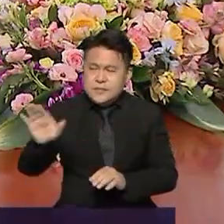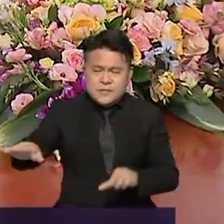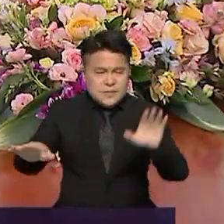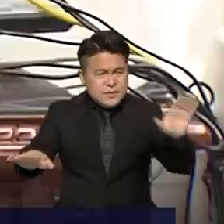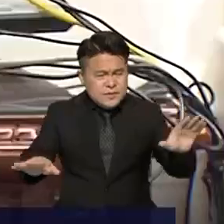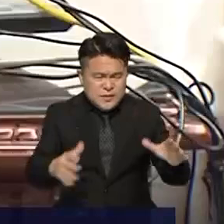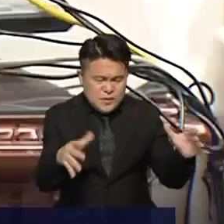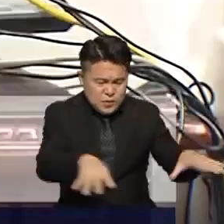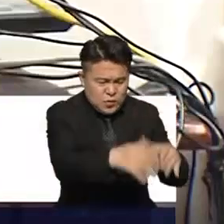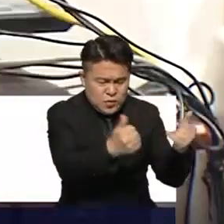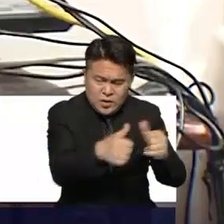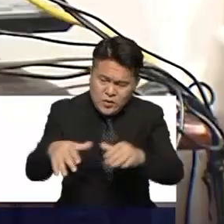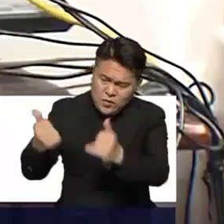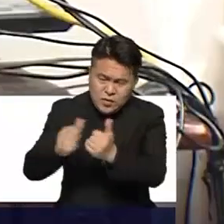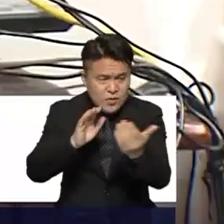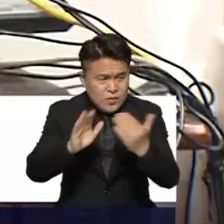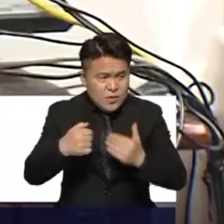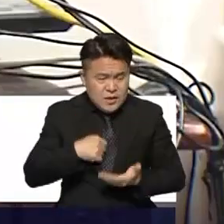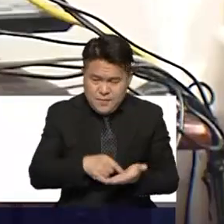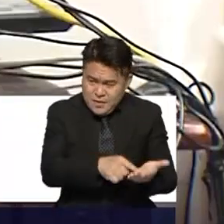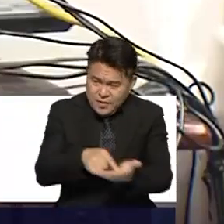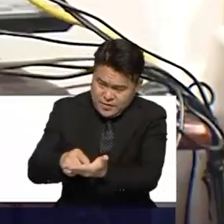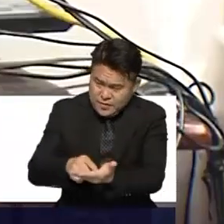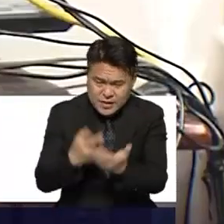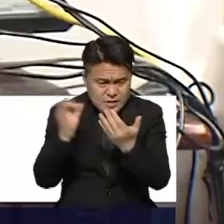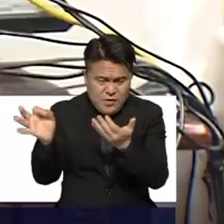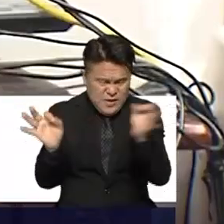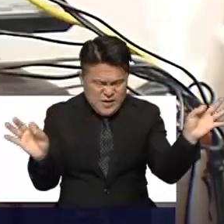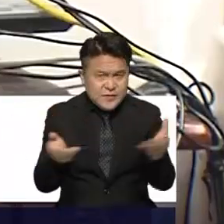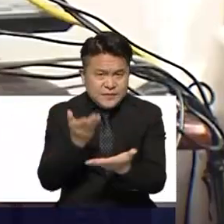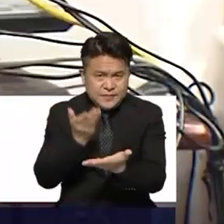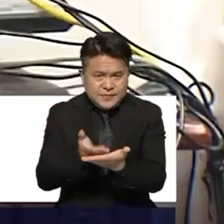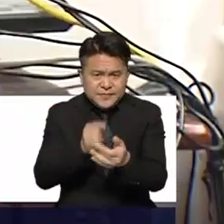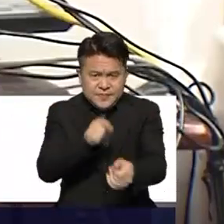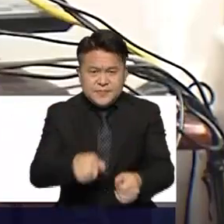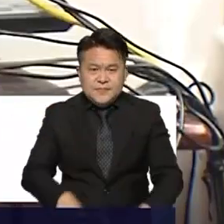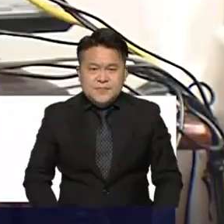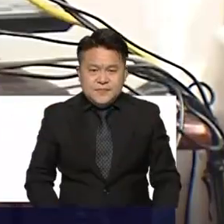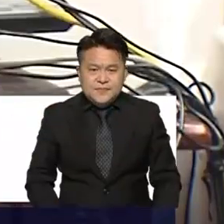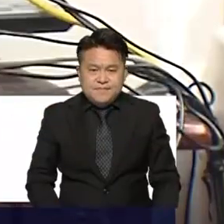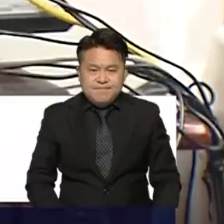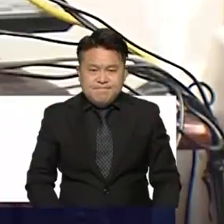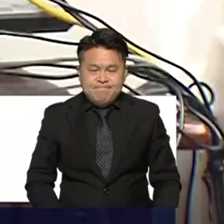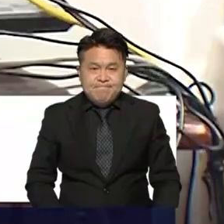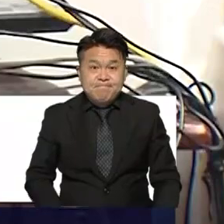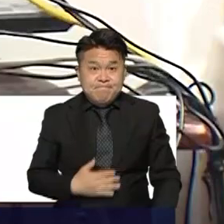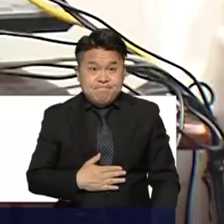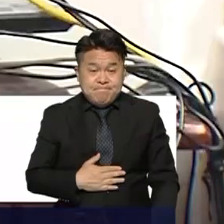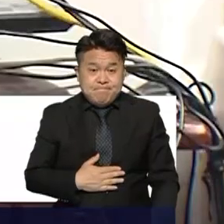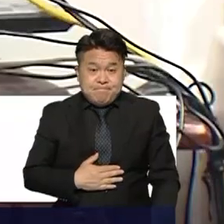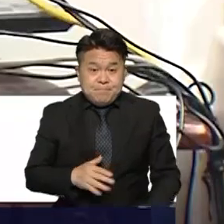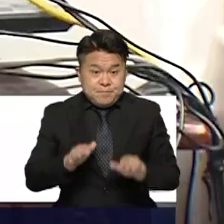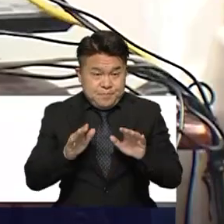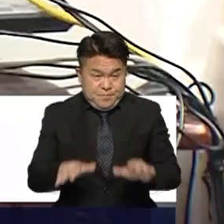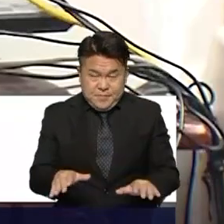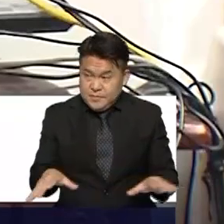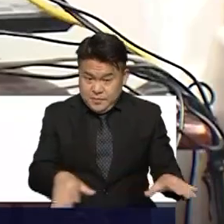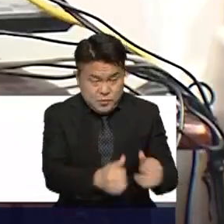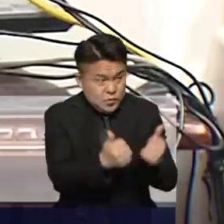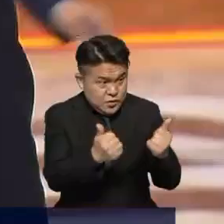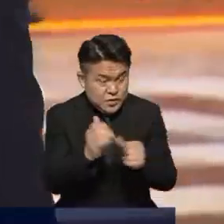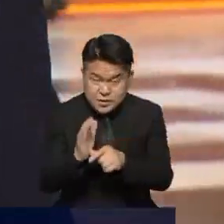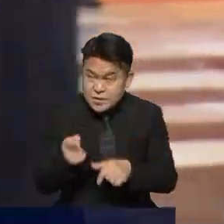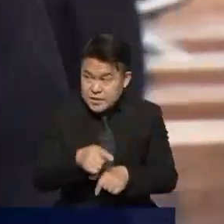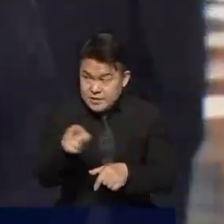요구했습니다. 오늘 양당 의원총회에서 의장의 중재안을 수용해 줄 것을 강력히